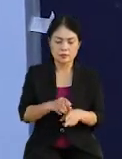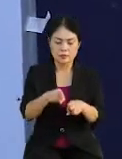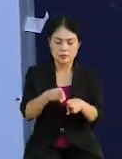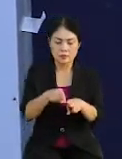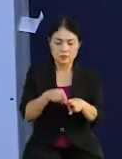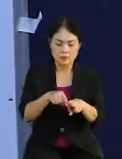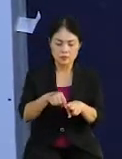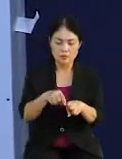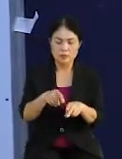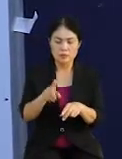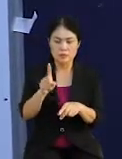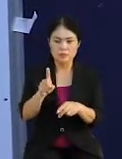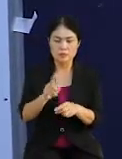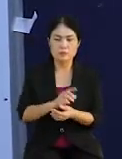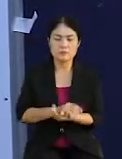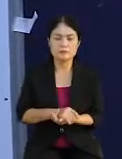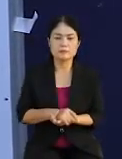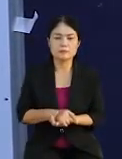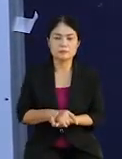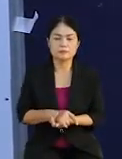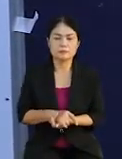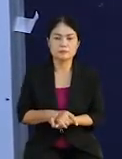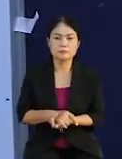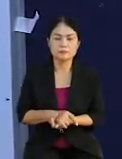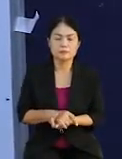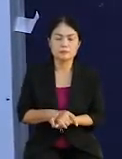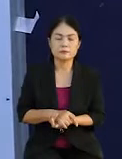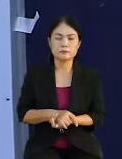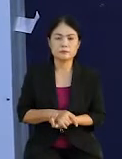toạt mùi mũi